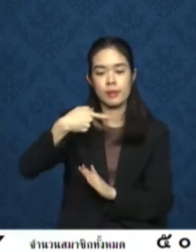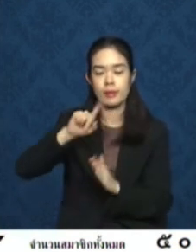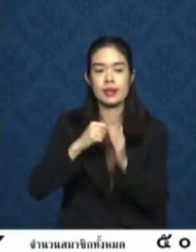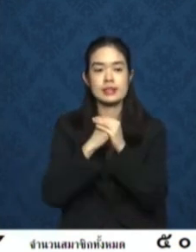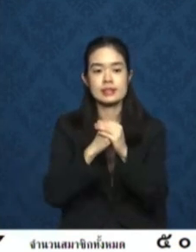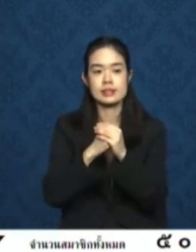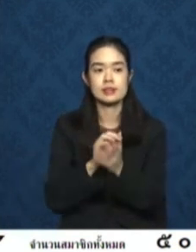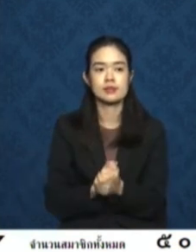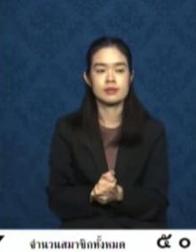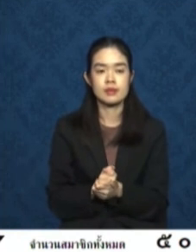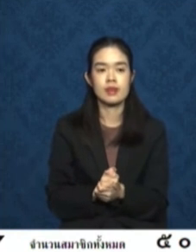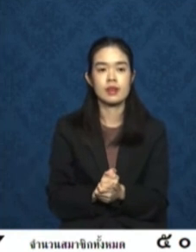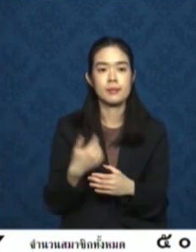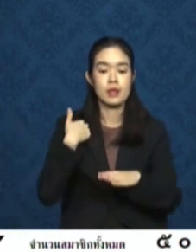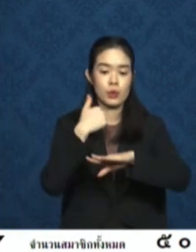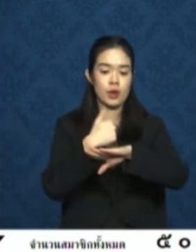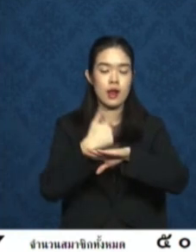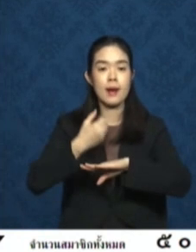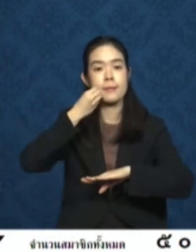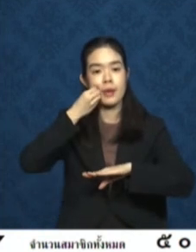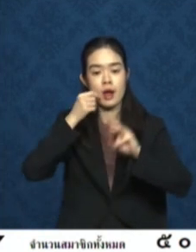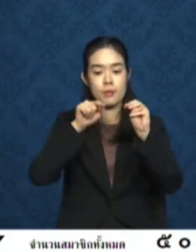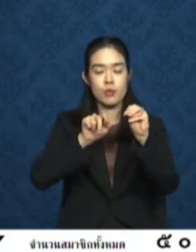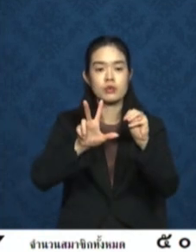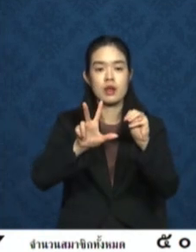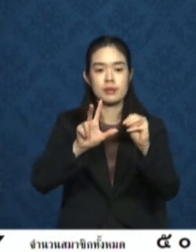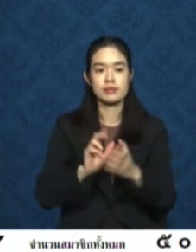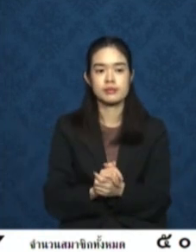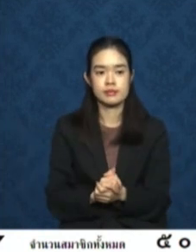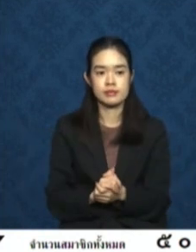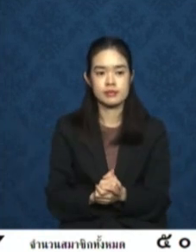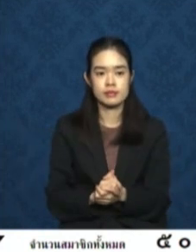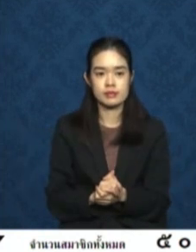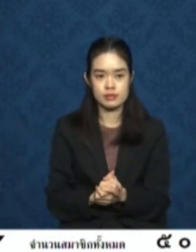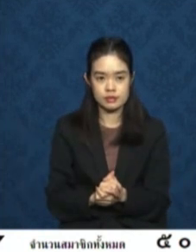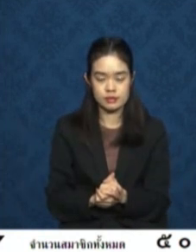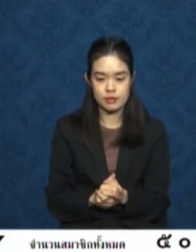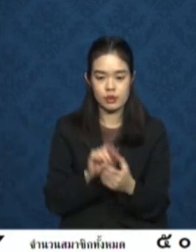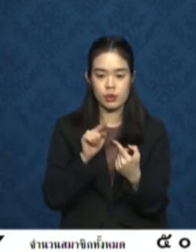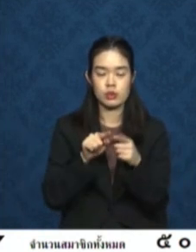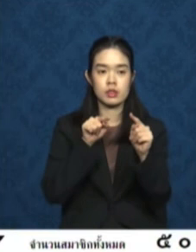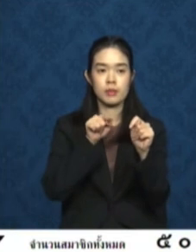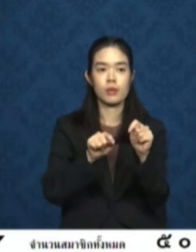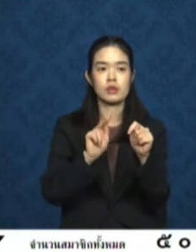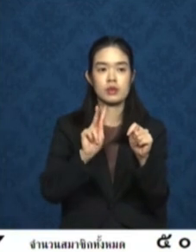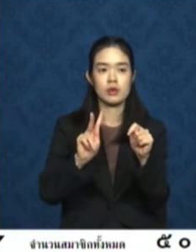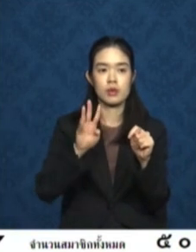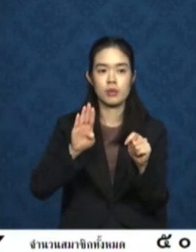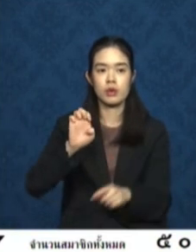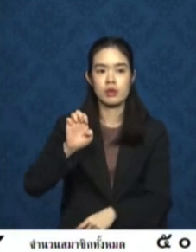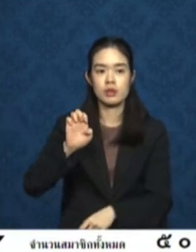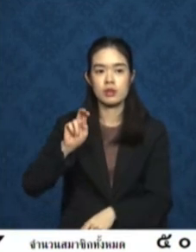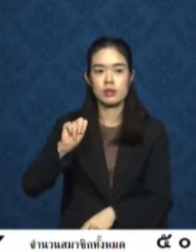รคำรองเรีนitelากผู้ใหญ่สูกทิศ ผู้ให่บานหมูFlzzambanaปากแพรกครั ผ่านมายัง นายกองกเป็สวนตะบกบินเนองจากวโคร